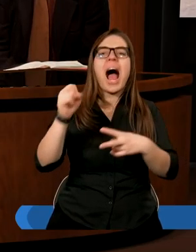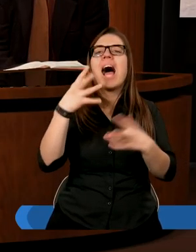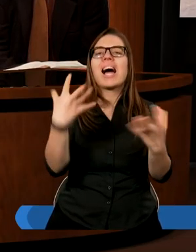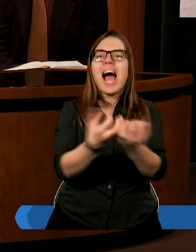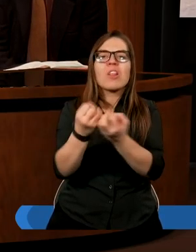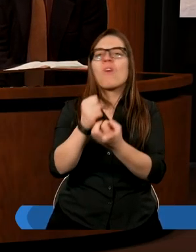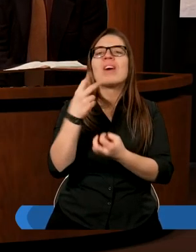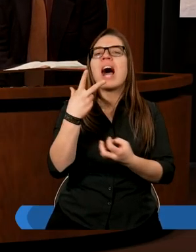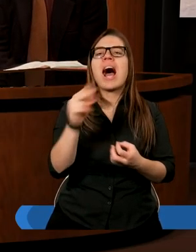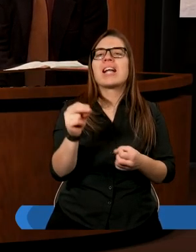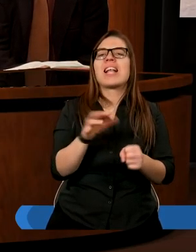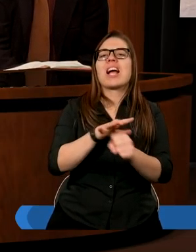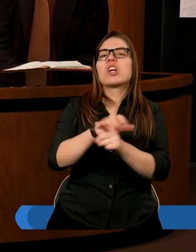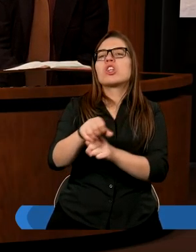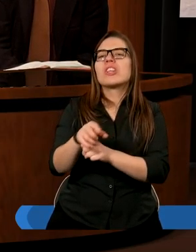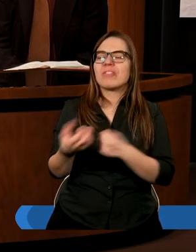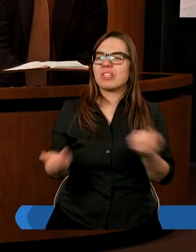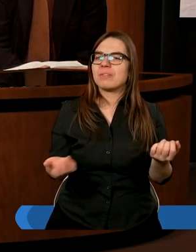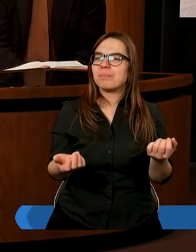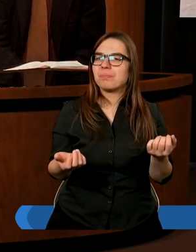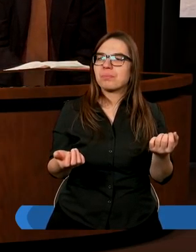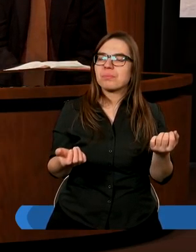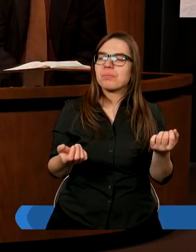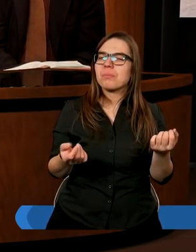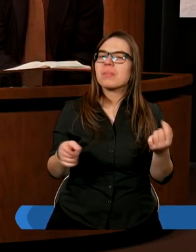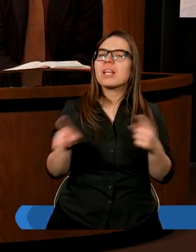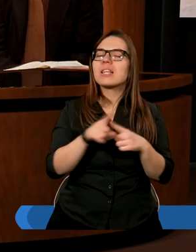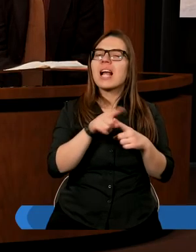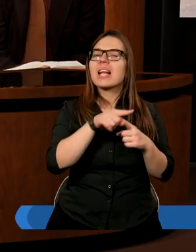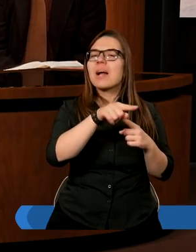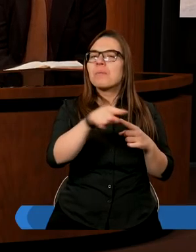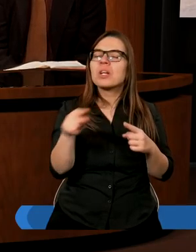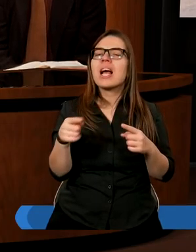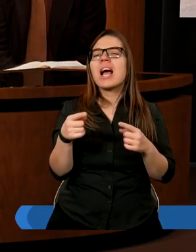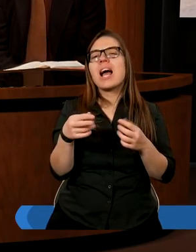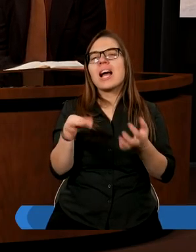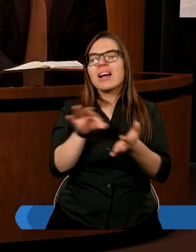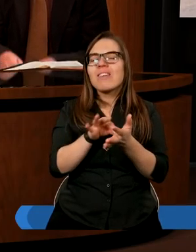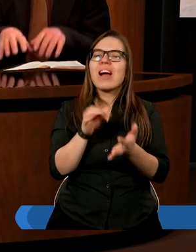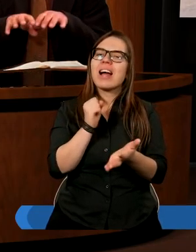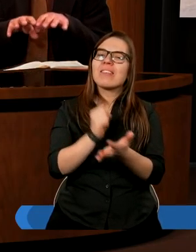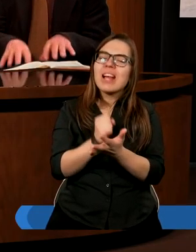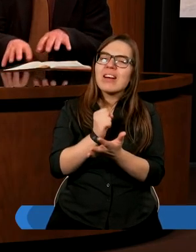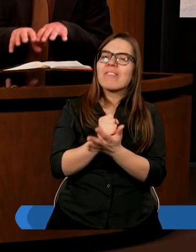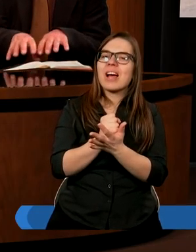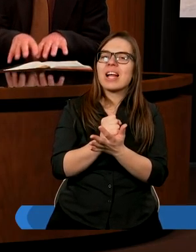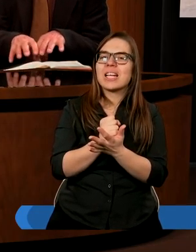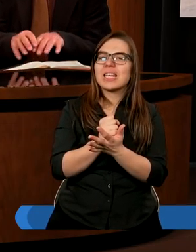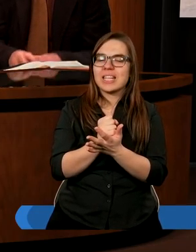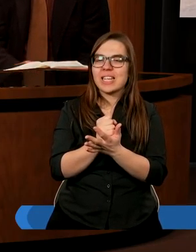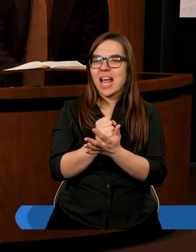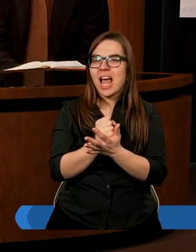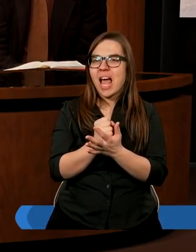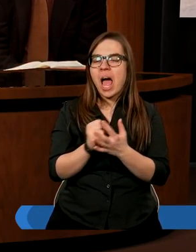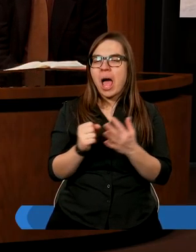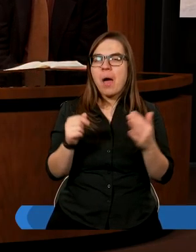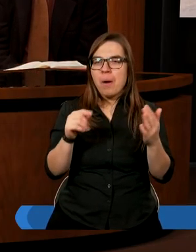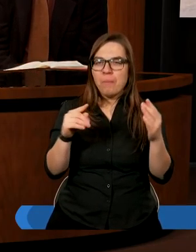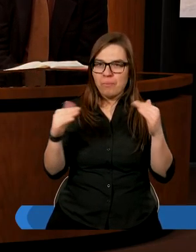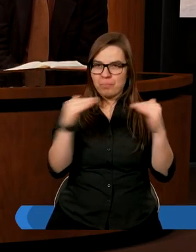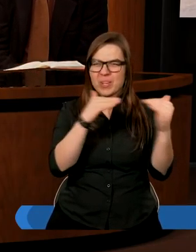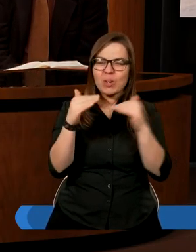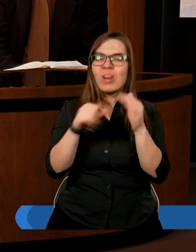słodkie wody one zostają zniszczone przez minerały które nagromadziły się w morzu